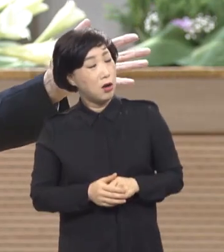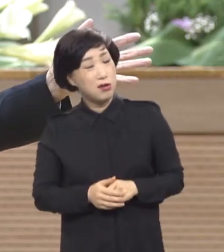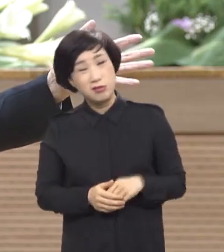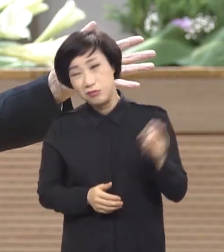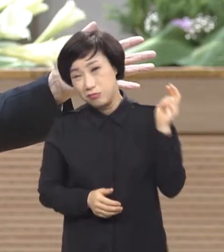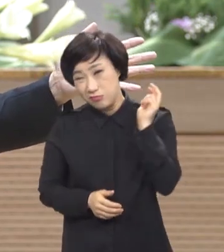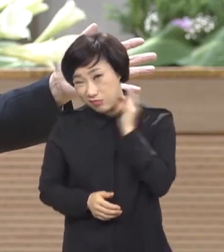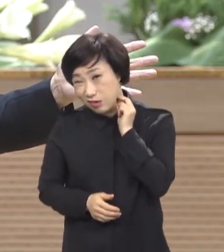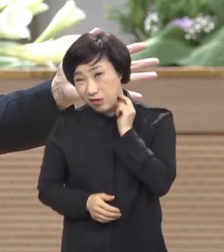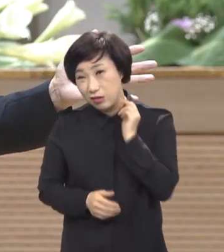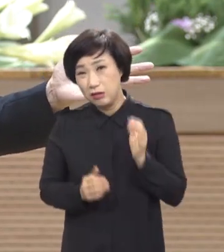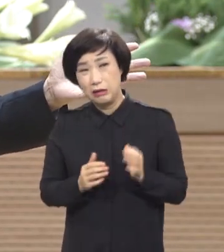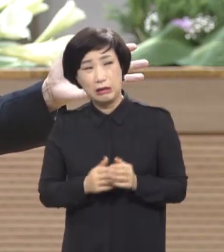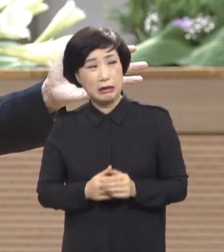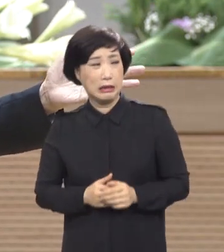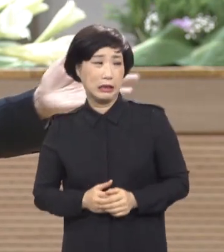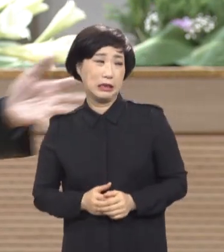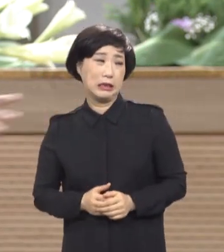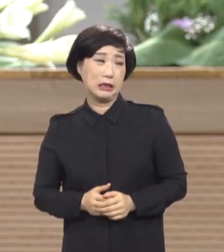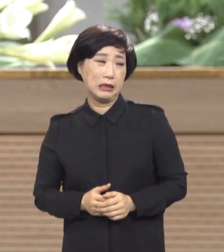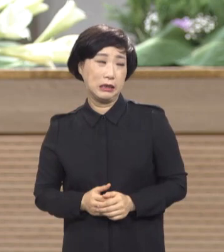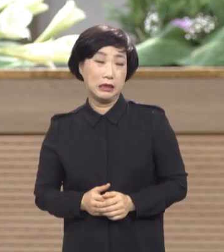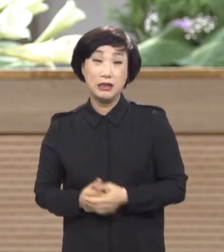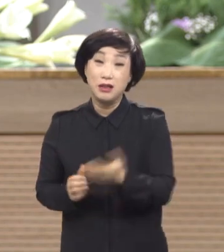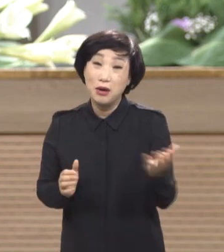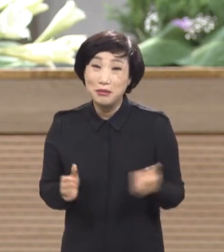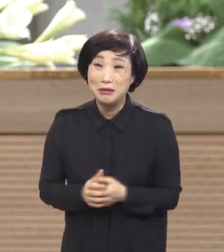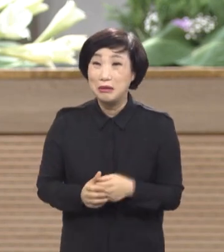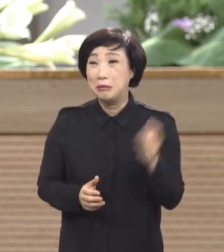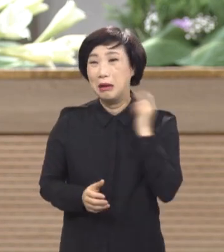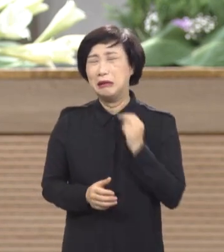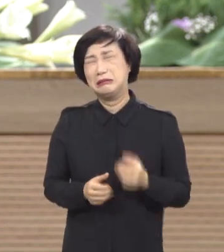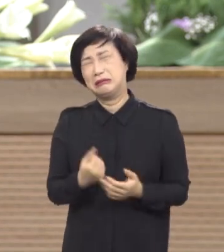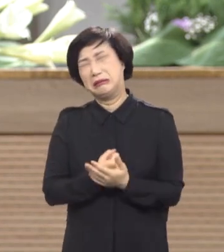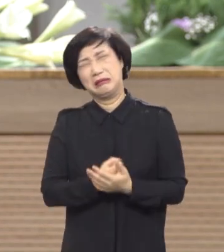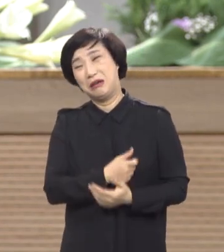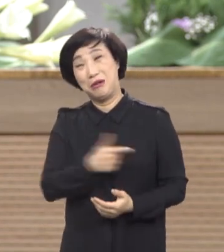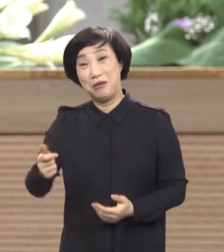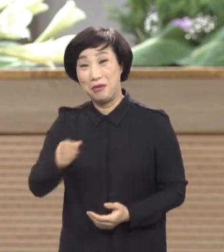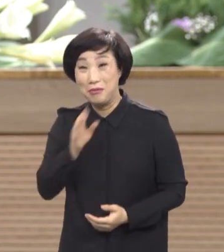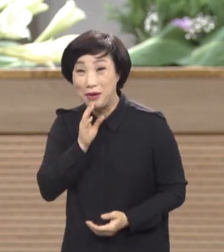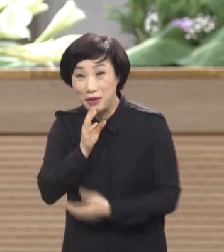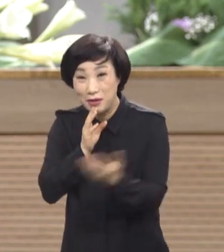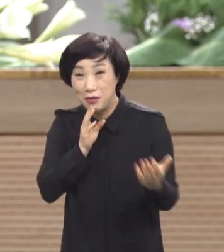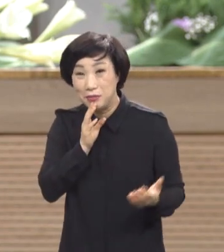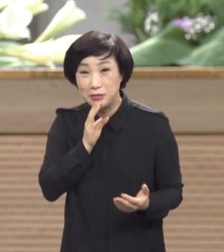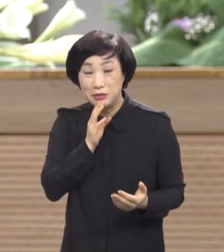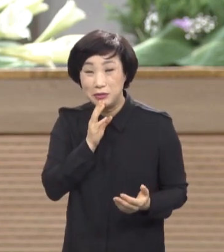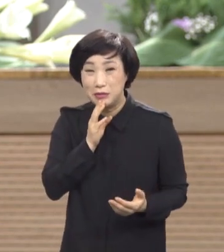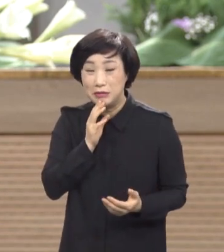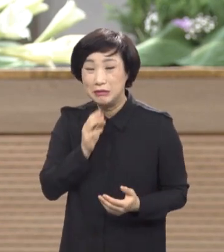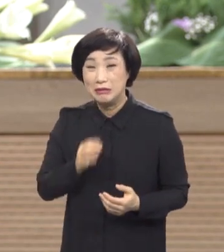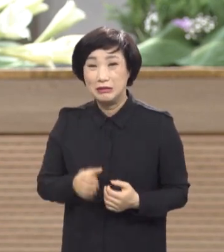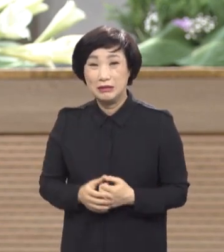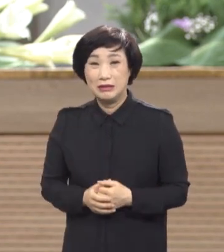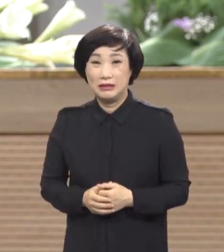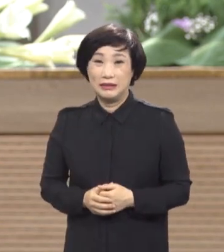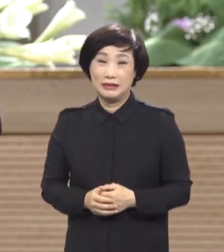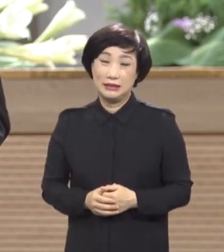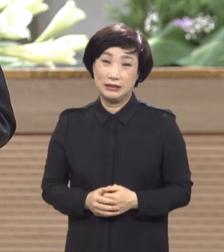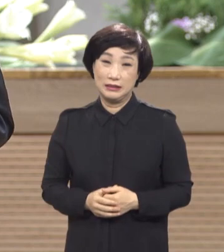배신을 느끼면서 세상에 배신보다 속상한 일이 있습니까 배신을 느끼면서